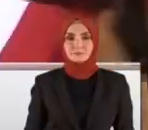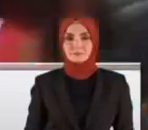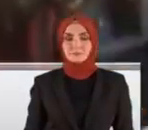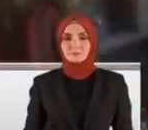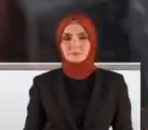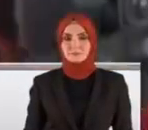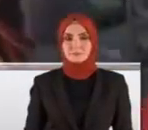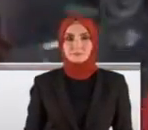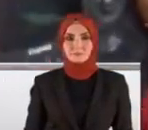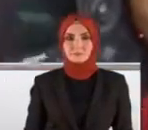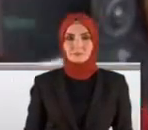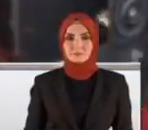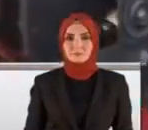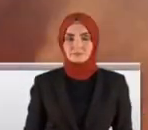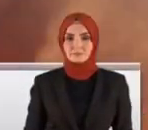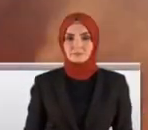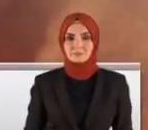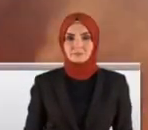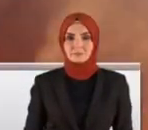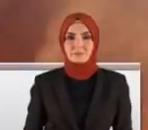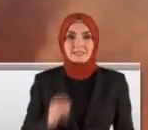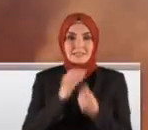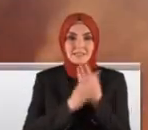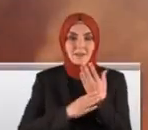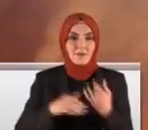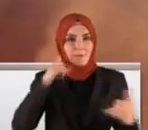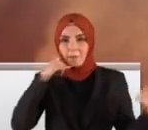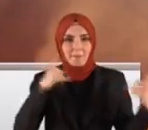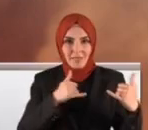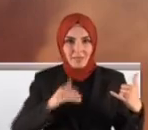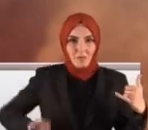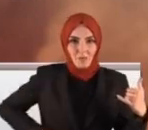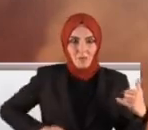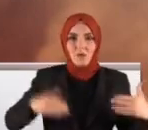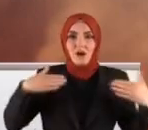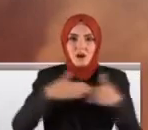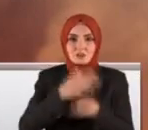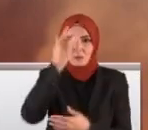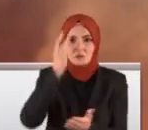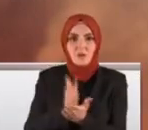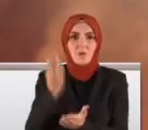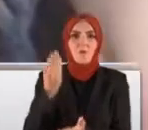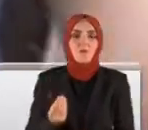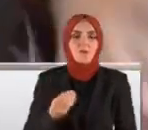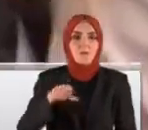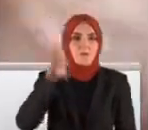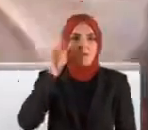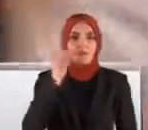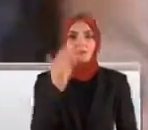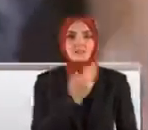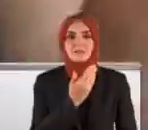Paşam, geldin oğlum. Sabah telefonla konuştuğu oğlunun akşam şehit düştüğünü öğrendi. Acılı